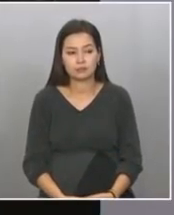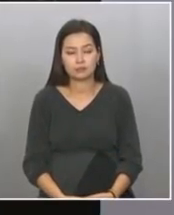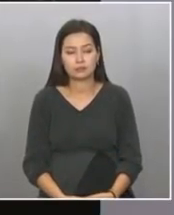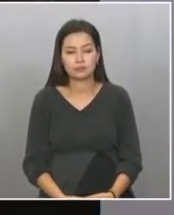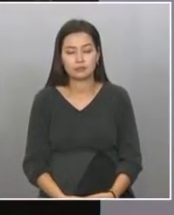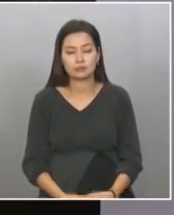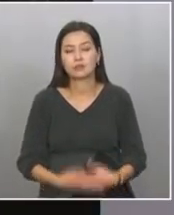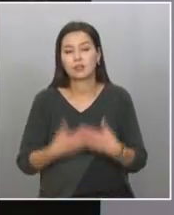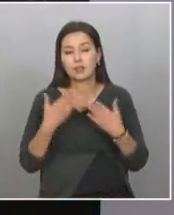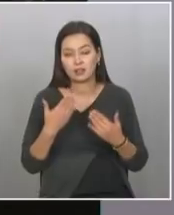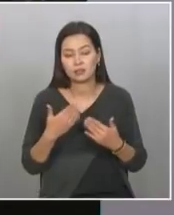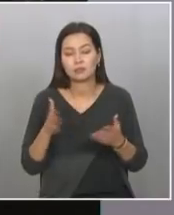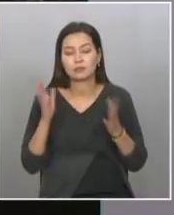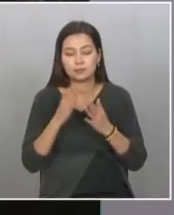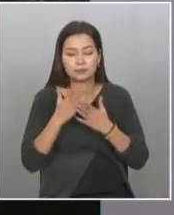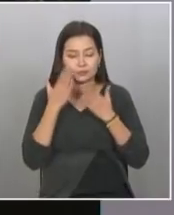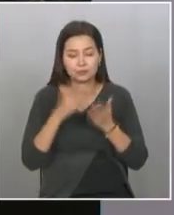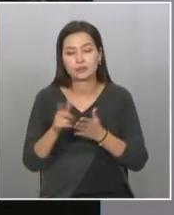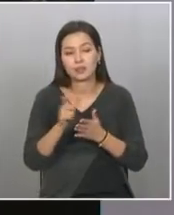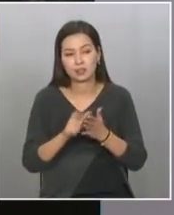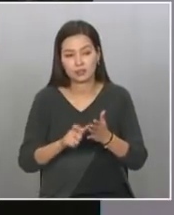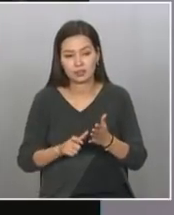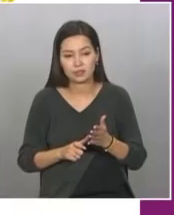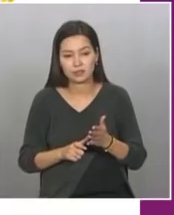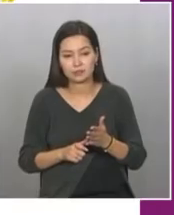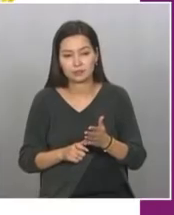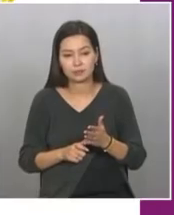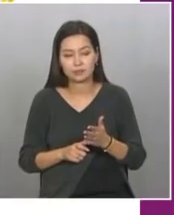А сейчас, ребята, давайте прочтем стихотворение.